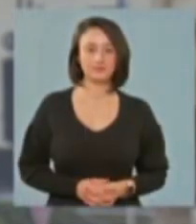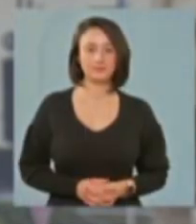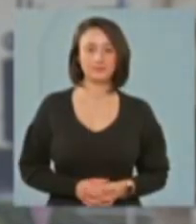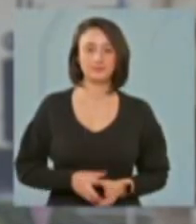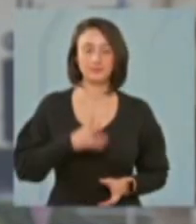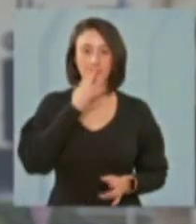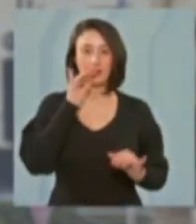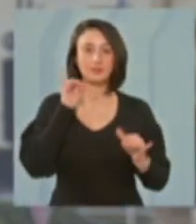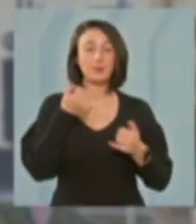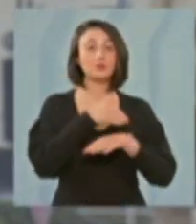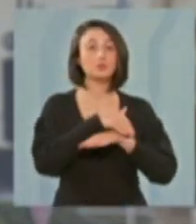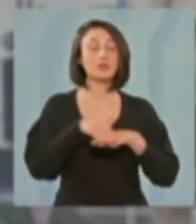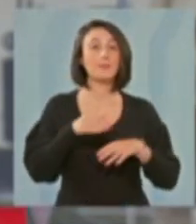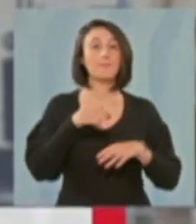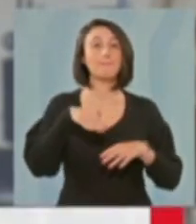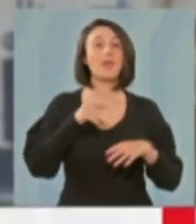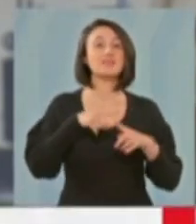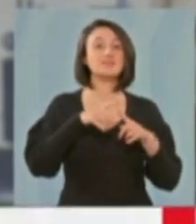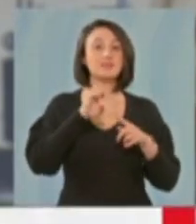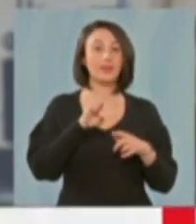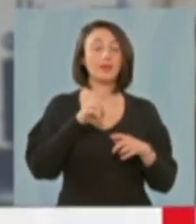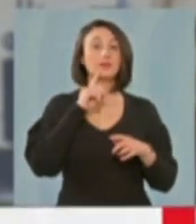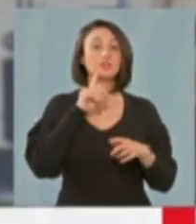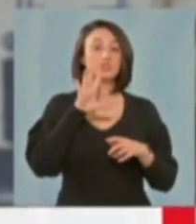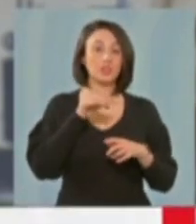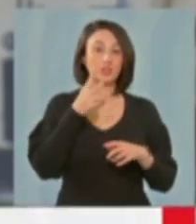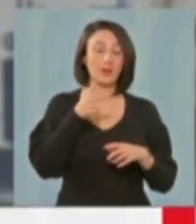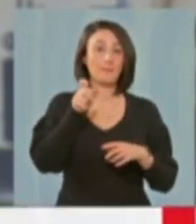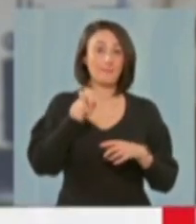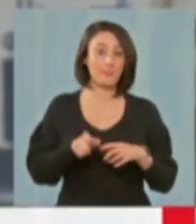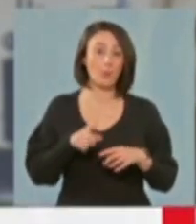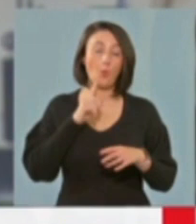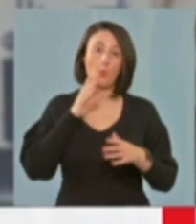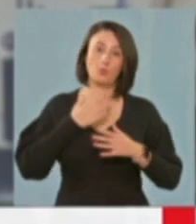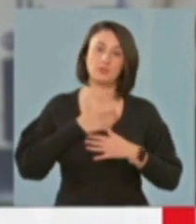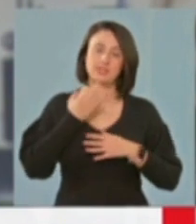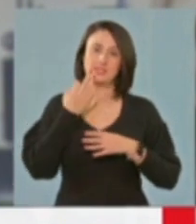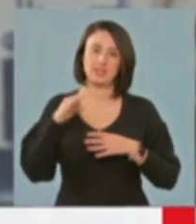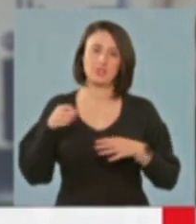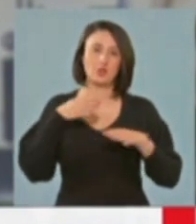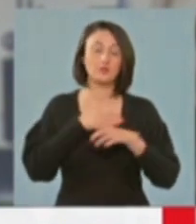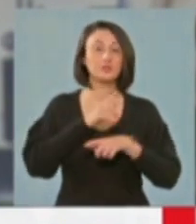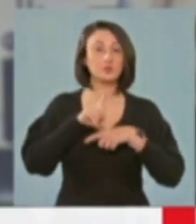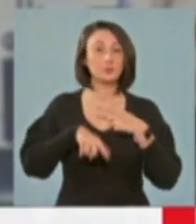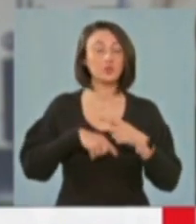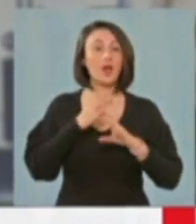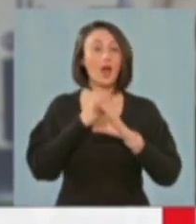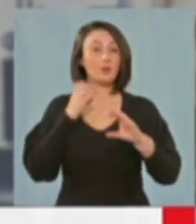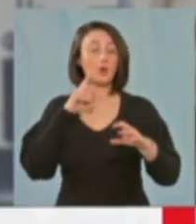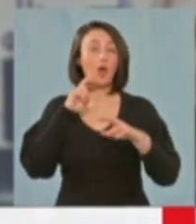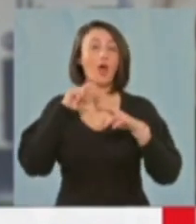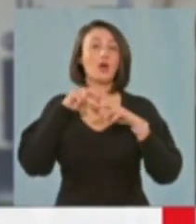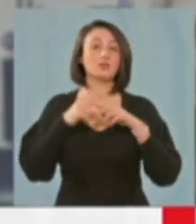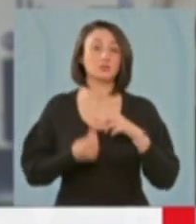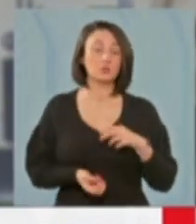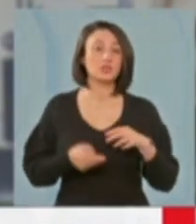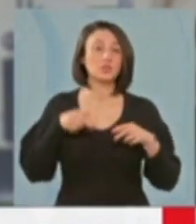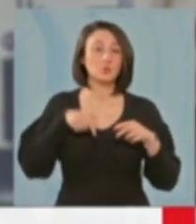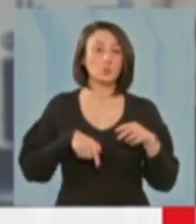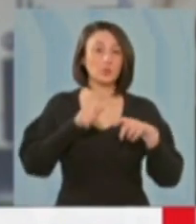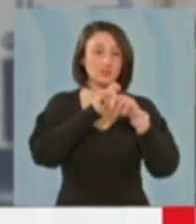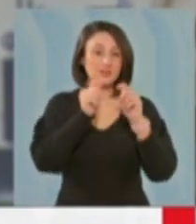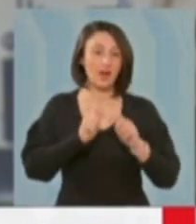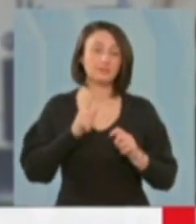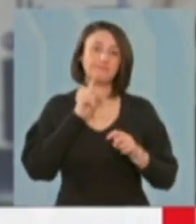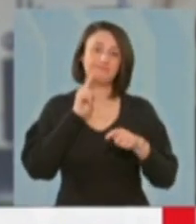Tragedie pe șosea din Mexic. Cel puțin 53 de oameni au murit și 10 au fost răniți după ce camionul care îi transporta s-a răsturnat în sudul țării.